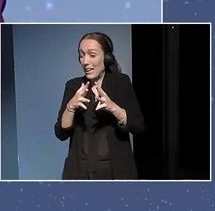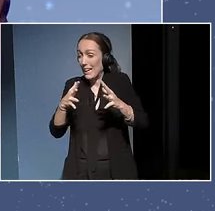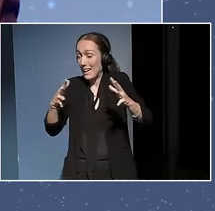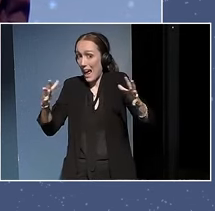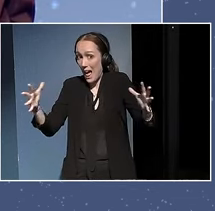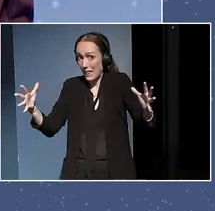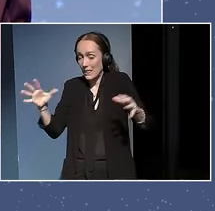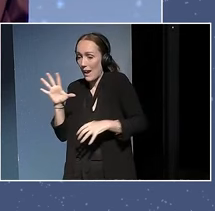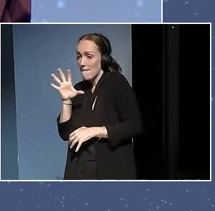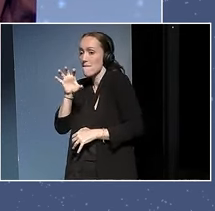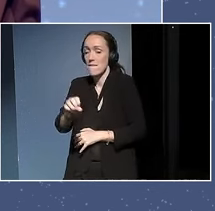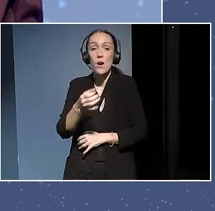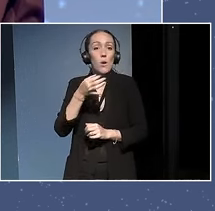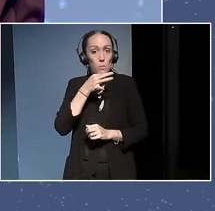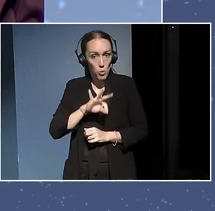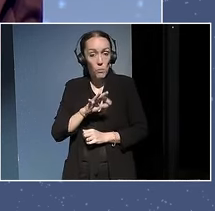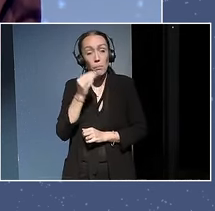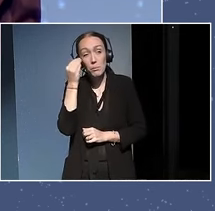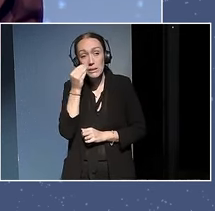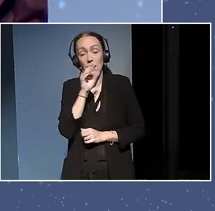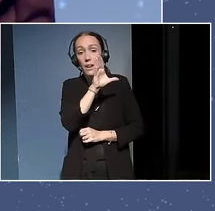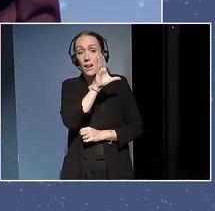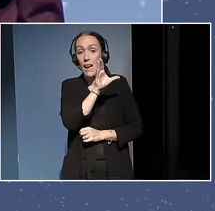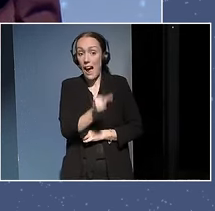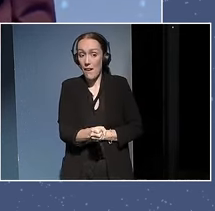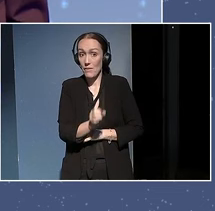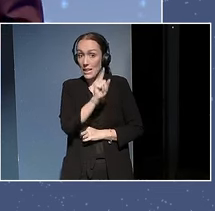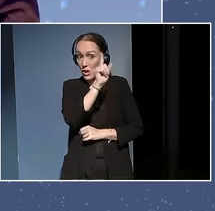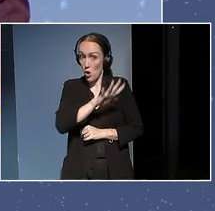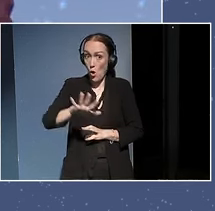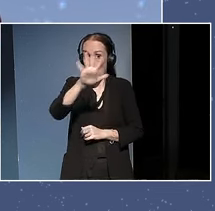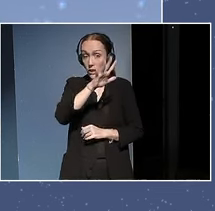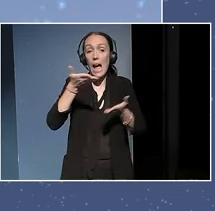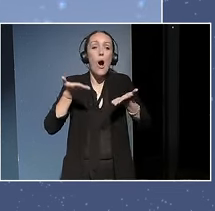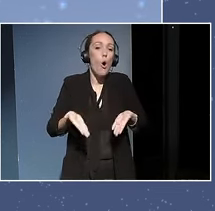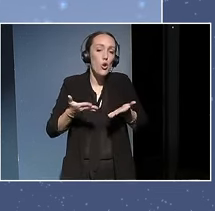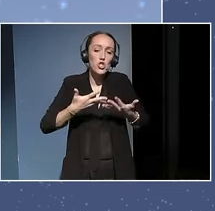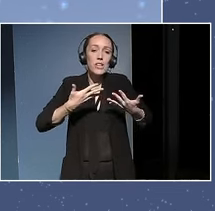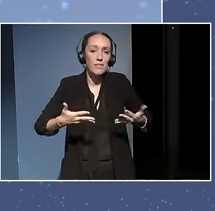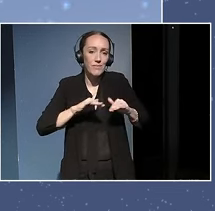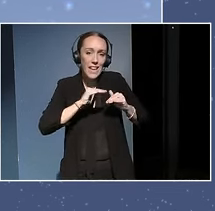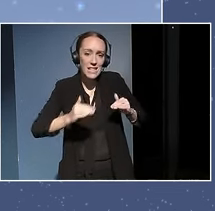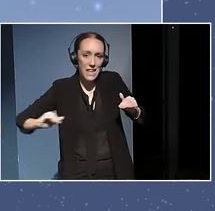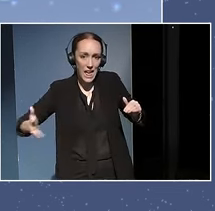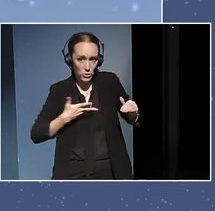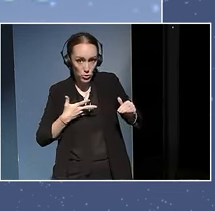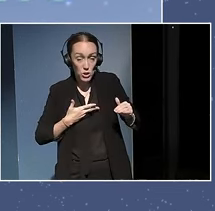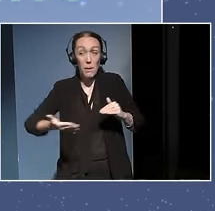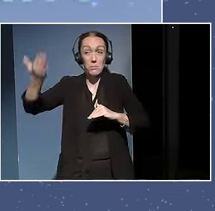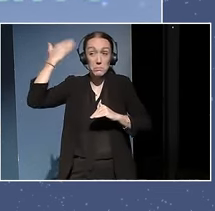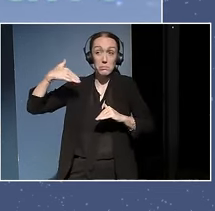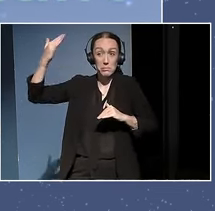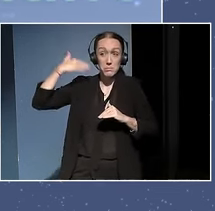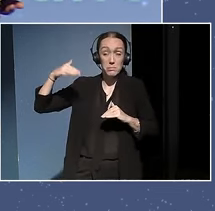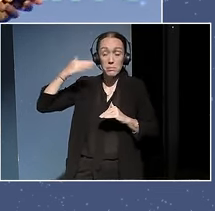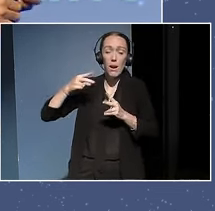nei fiumi del nord Africa dove Oggi c'è un deserto c'erano c'erano tanti fiumi grandi quasi come il Nilo